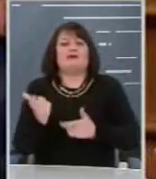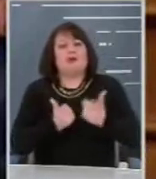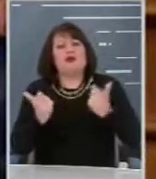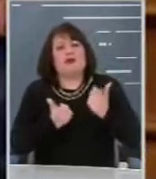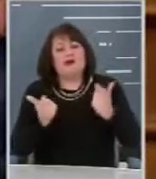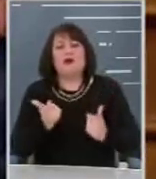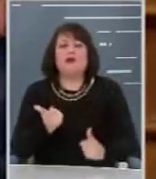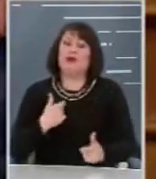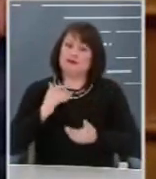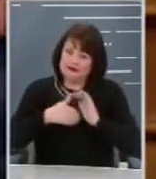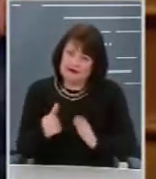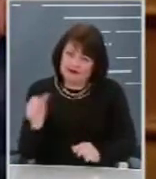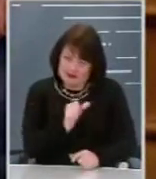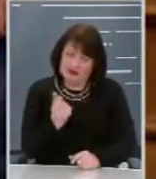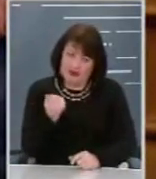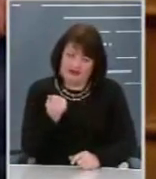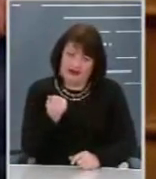χρήματα. Σας απασχολεί να τα επιστρέψετε ποτέ?